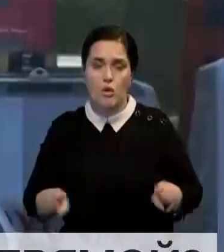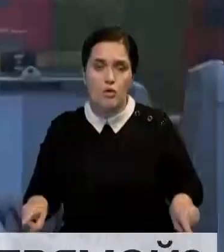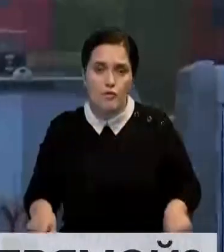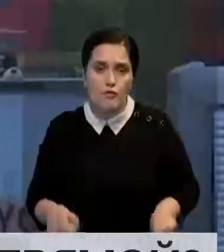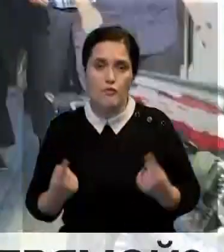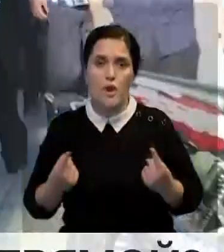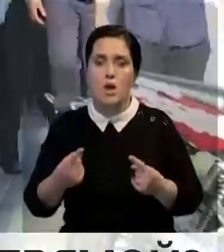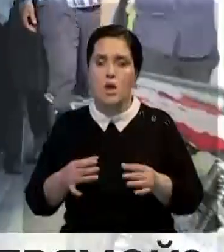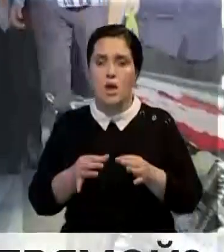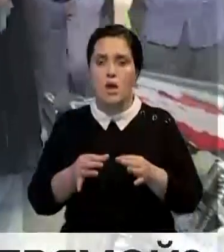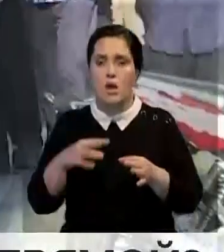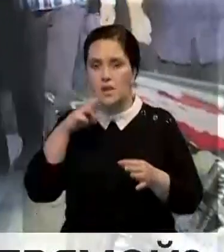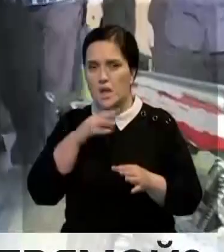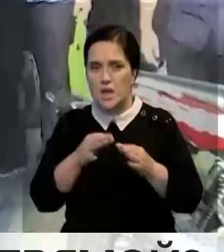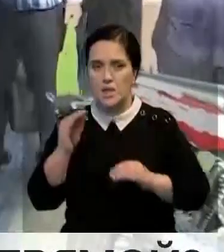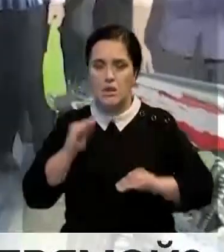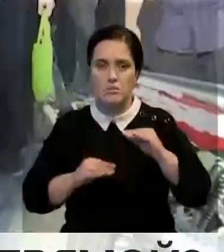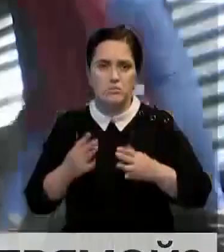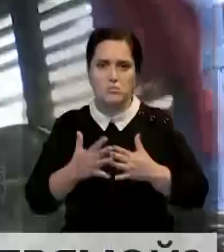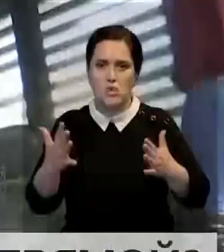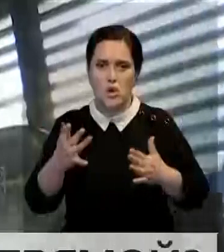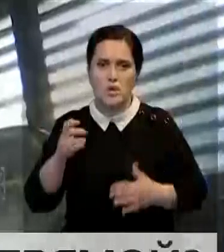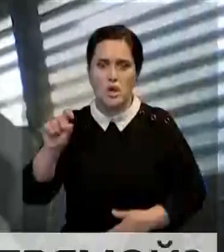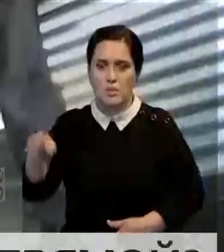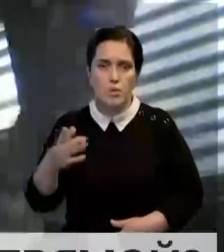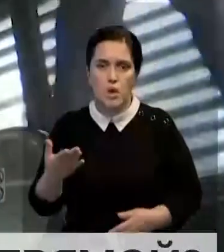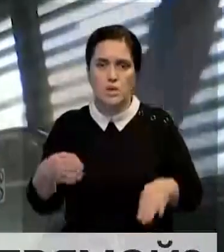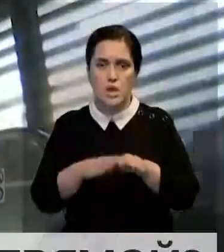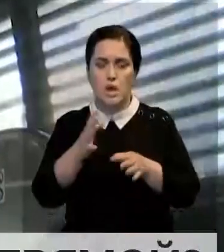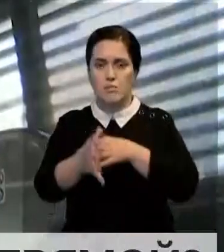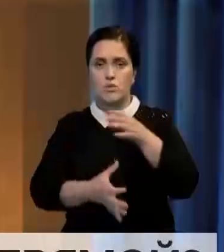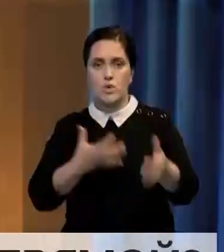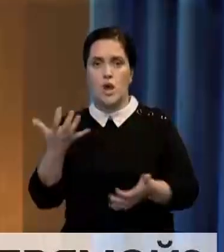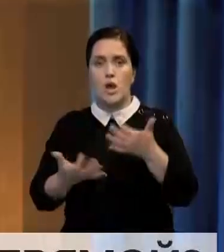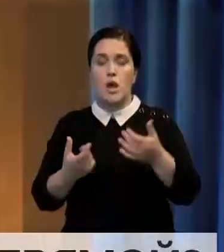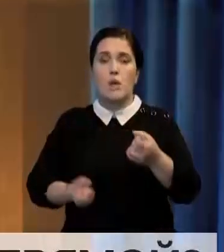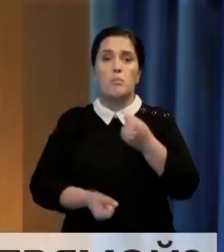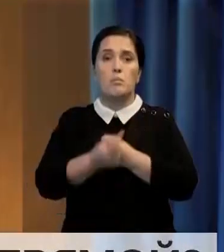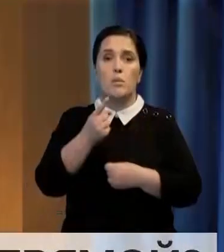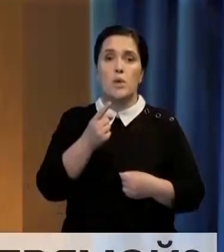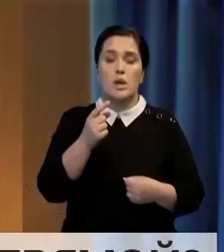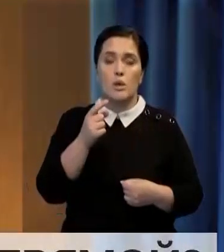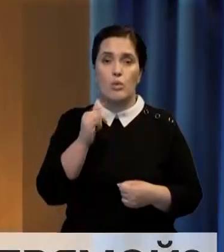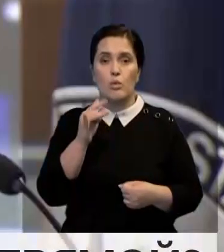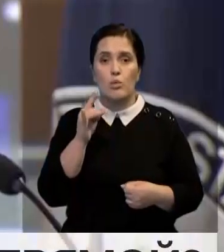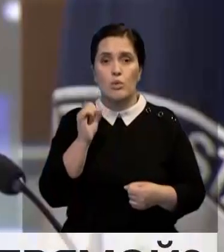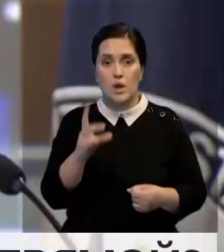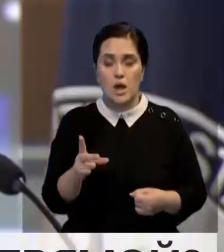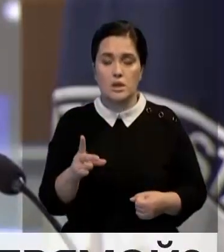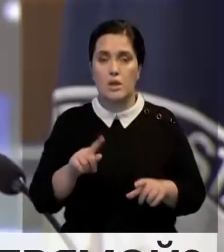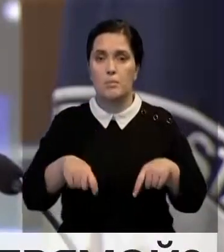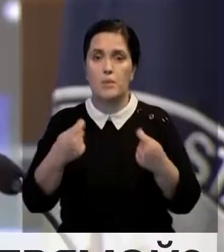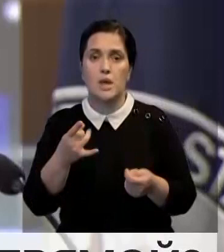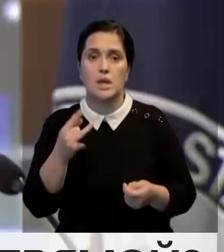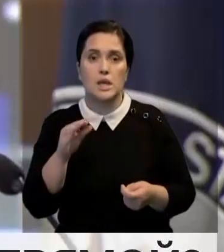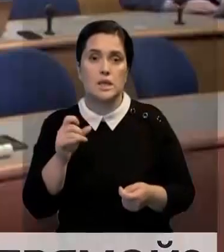восстановления ядерной сделки. Тегеран больше не просит закрыть международное расследование о происхождении следов урана на ряде объектов, передает агентство